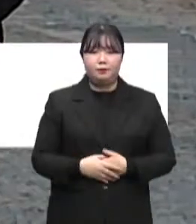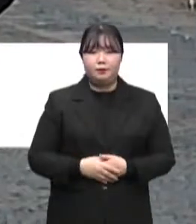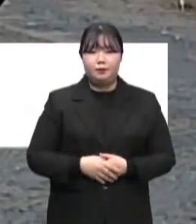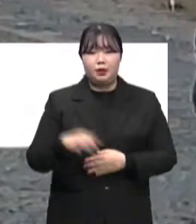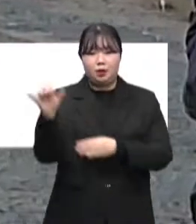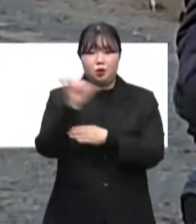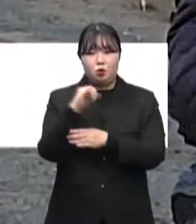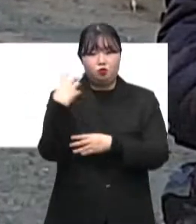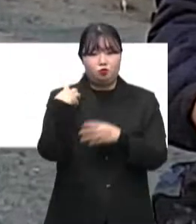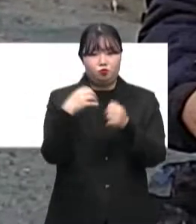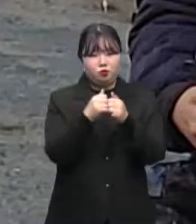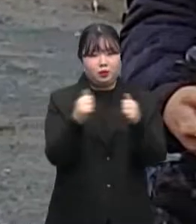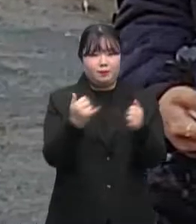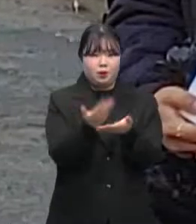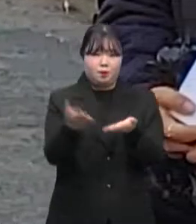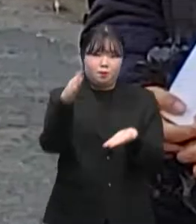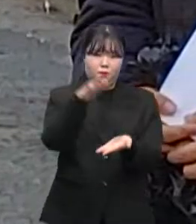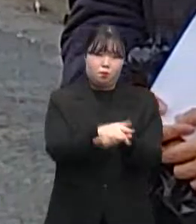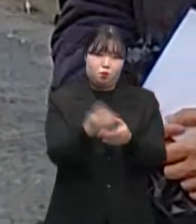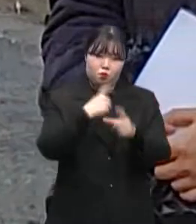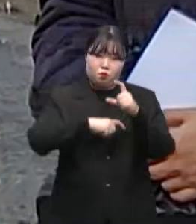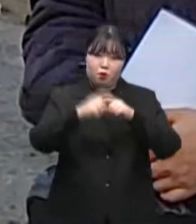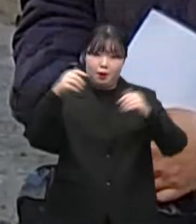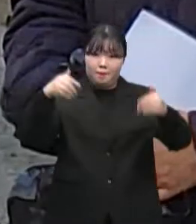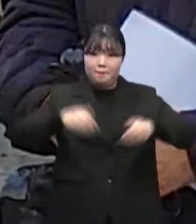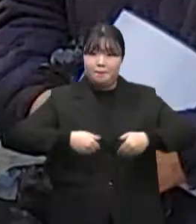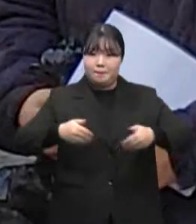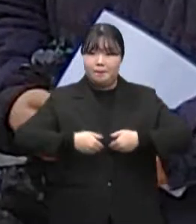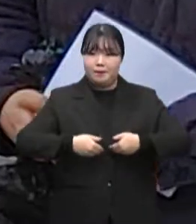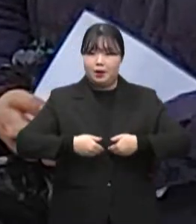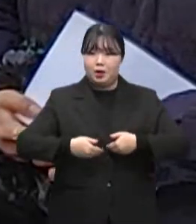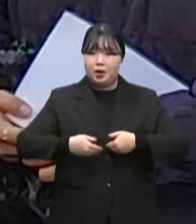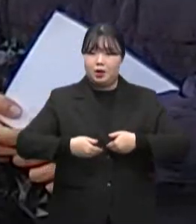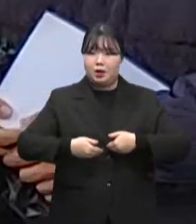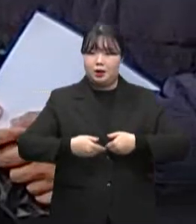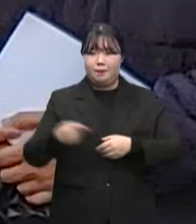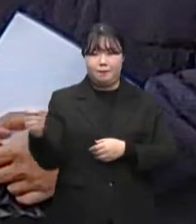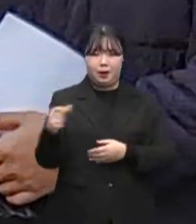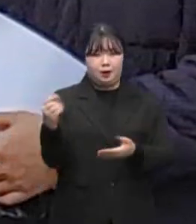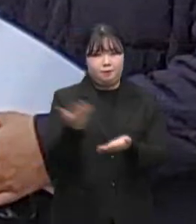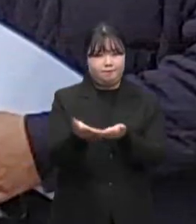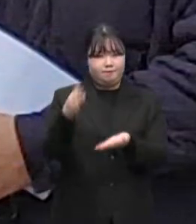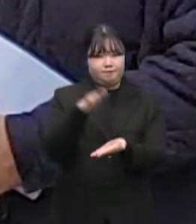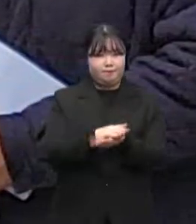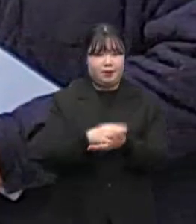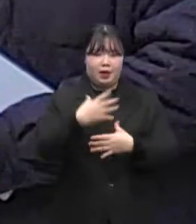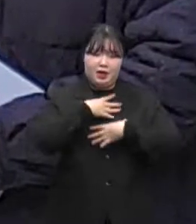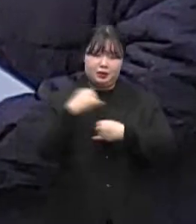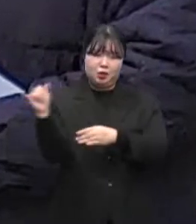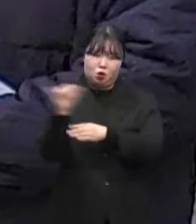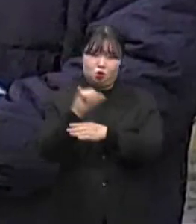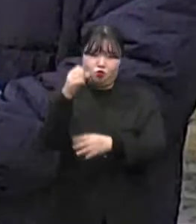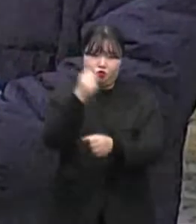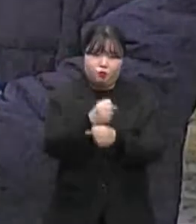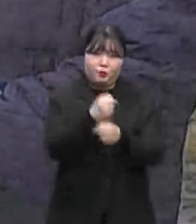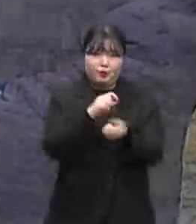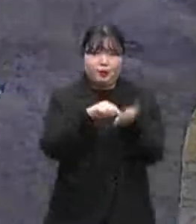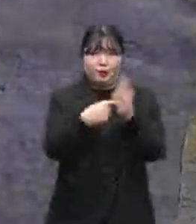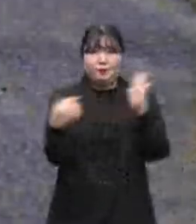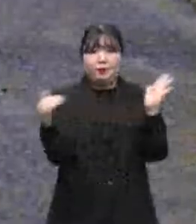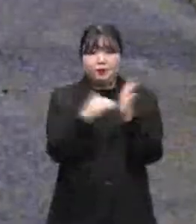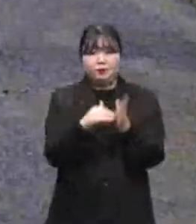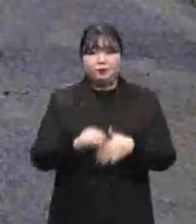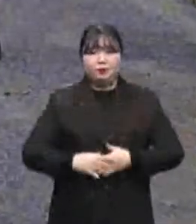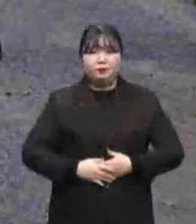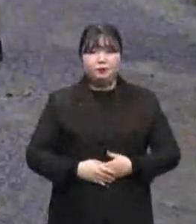연 수 구 관계자는 보수나 보강이 필요한 사항은 이른 시일 안에 조치에 안전한 연수구 를 만들어 가도록 하겠다 고 밝혔습니다